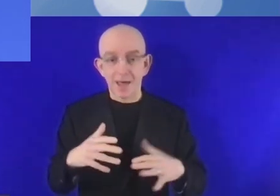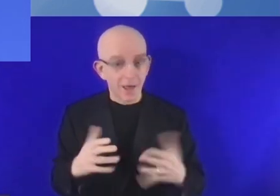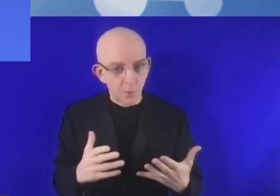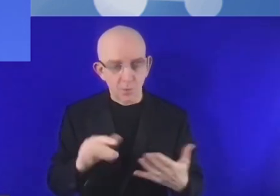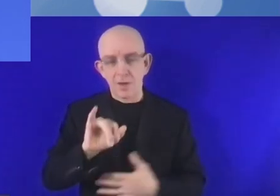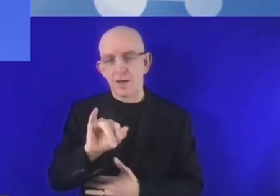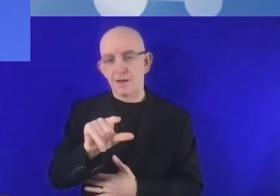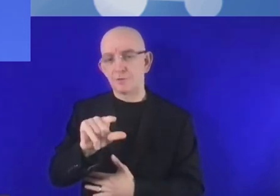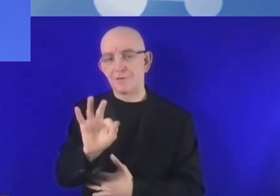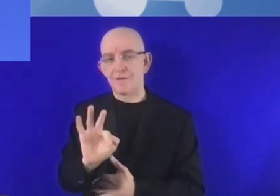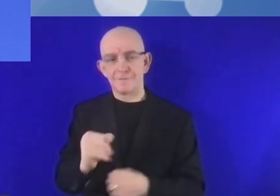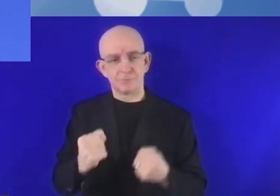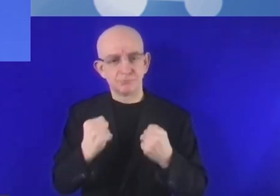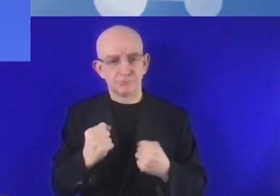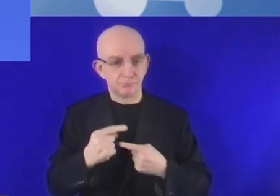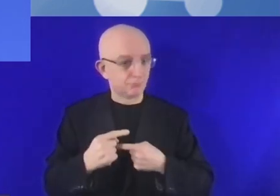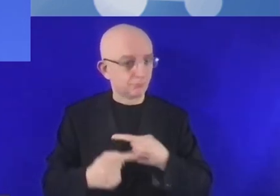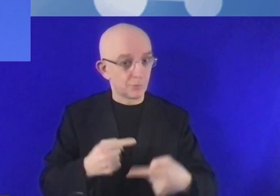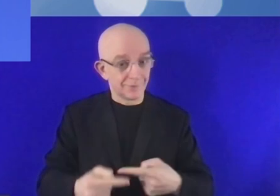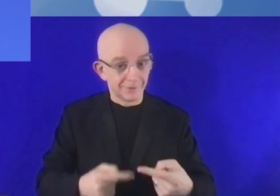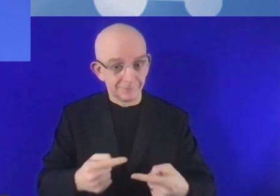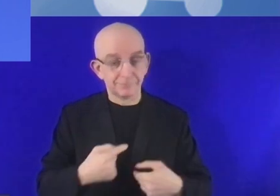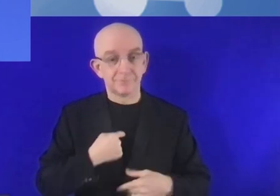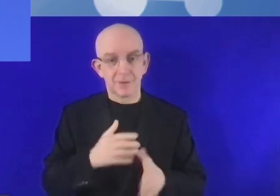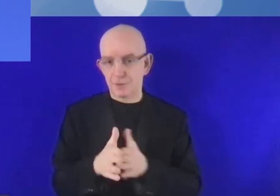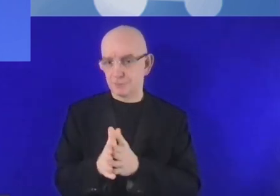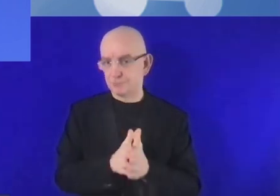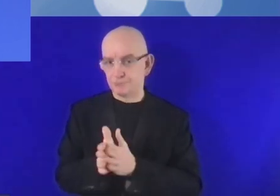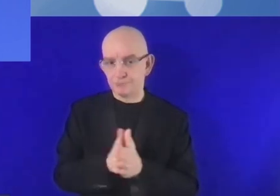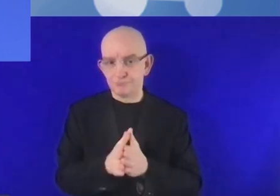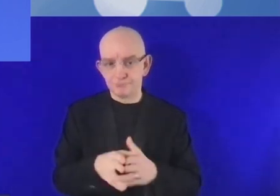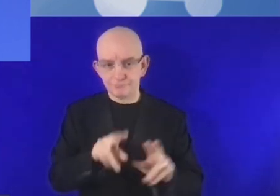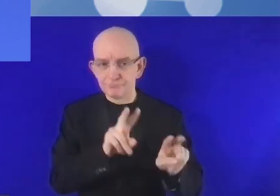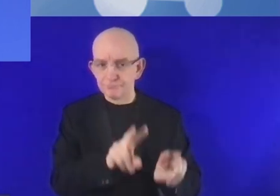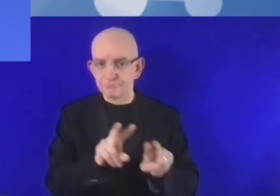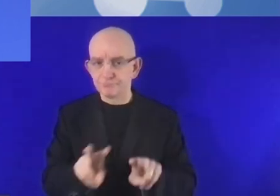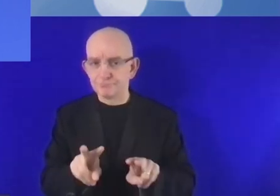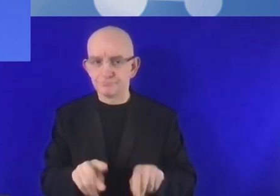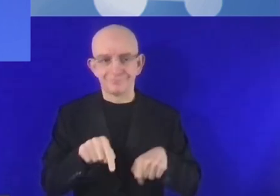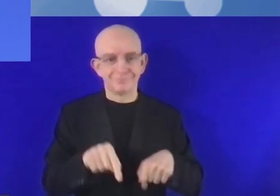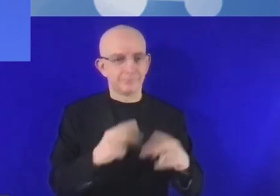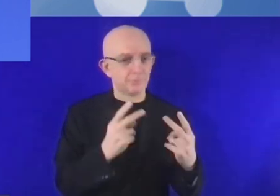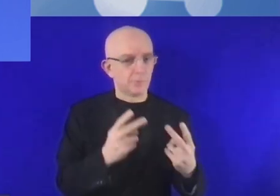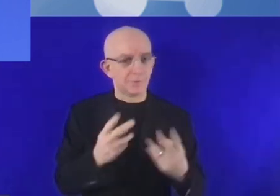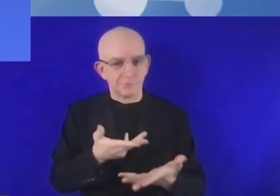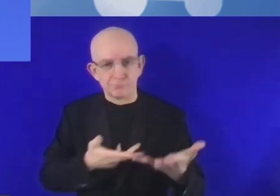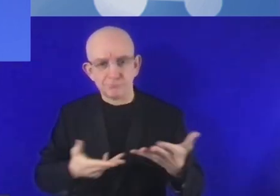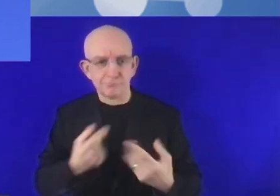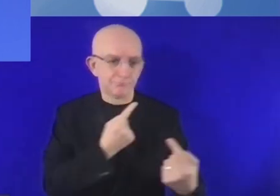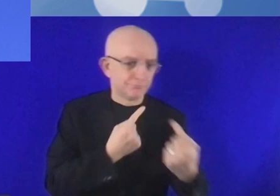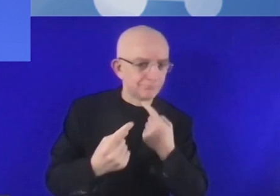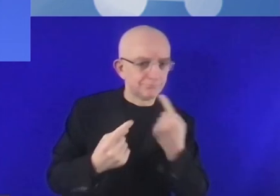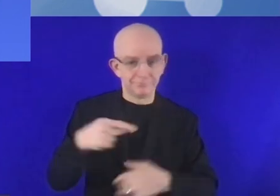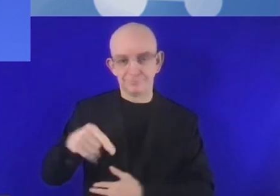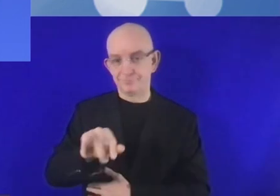na rzecz tworzenia lepszego środowiska internetowego. Mam nadzieję, że będą Państwo częścią tego